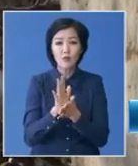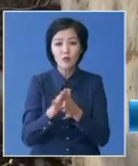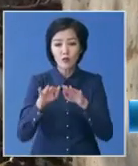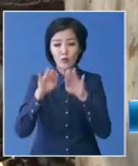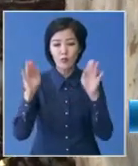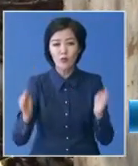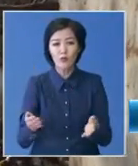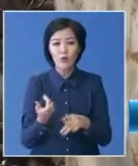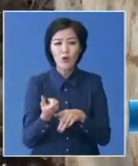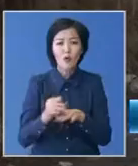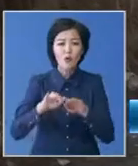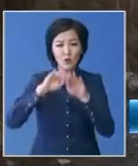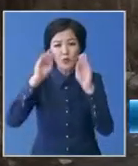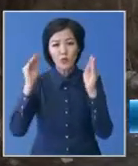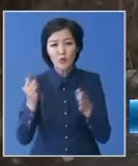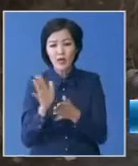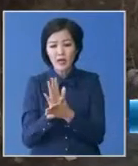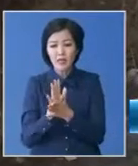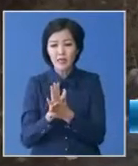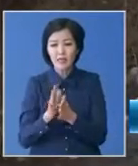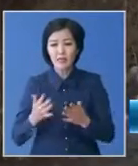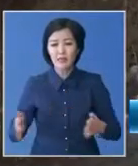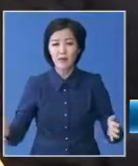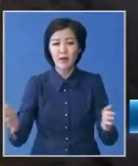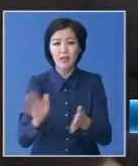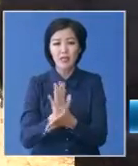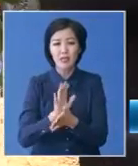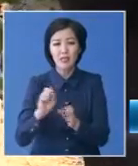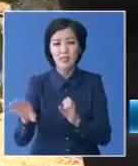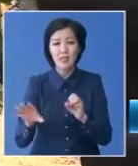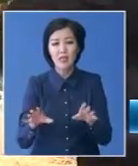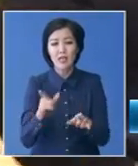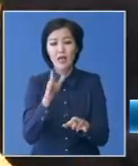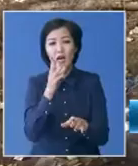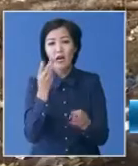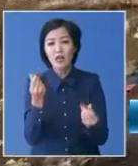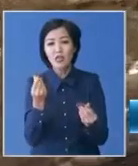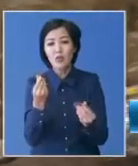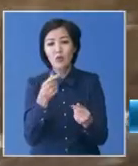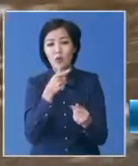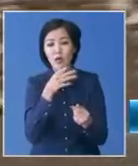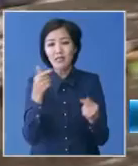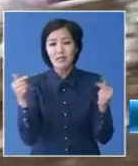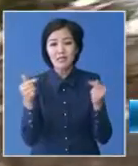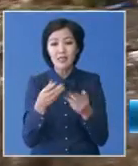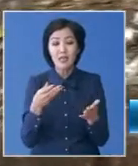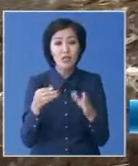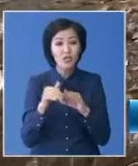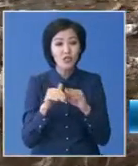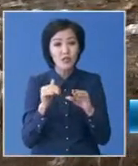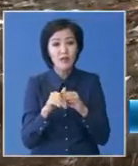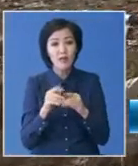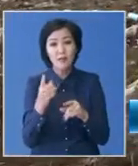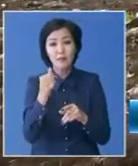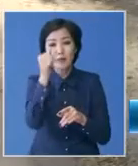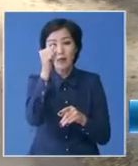толып қалған, айналасы да шашылып жатыр. Тұрғындар ақшасын уақытылы жинамағандықтан тұрмыстық қатты қалдықтар айына бір рет ғана сыртқа